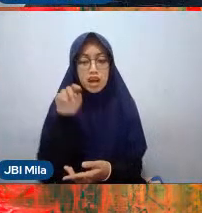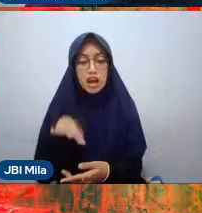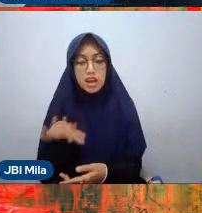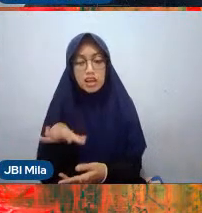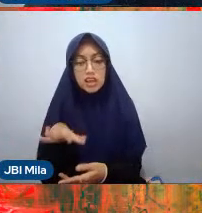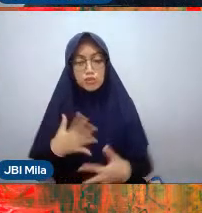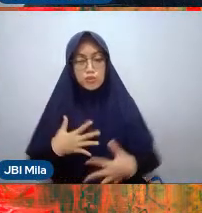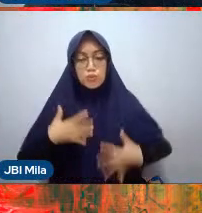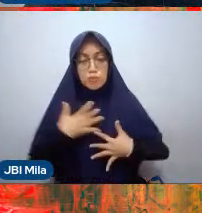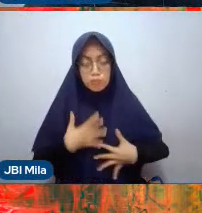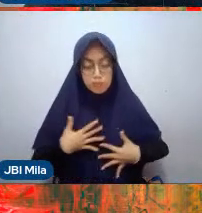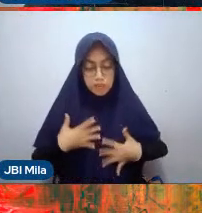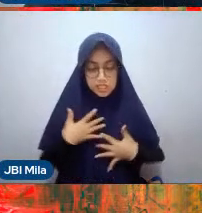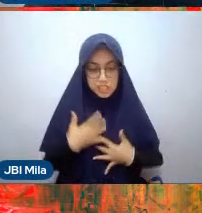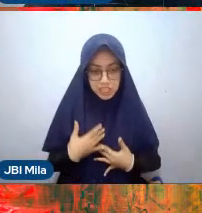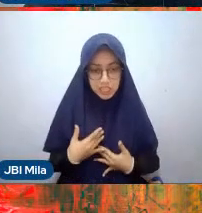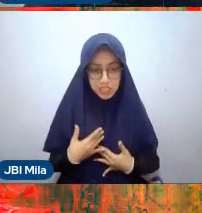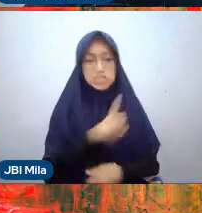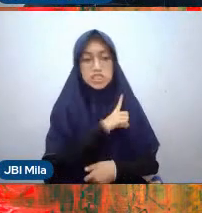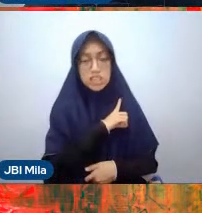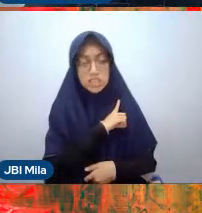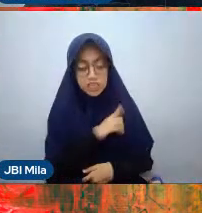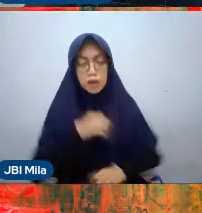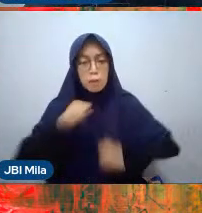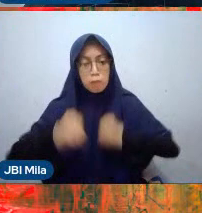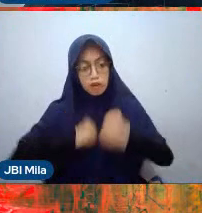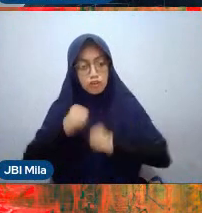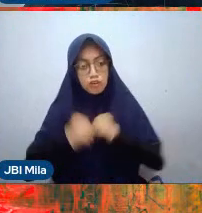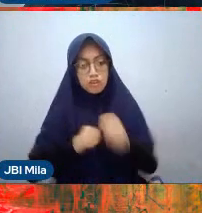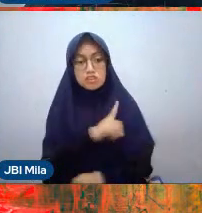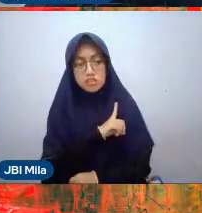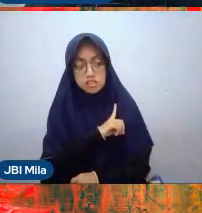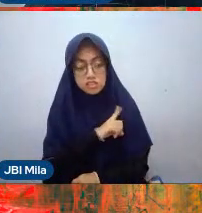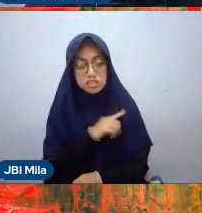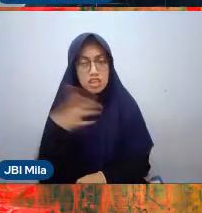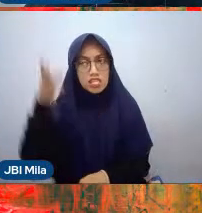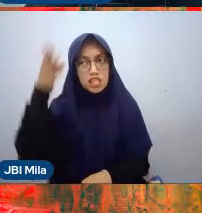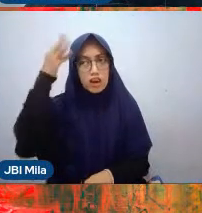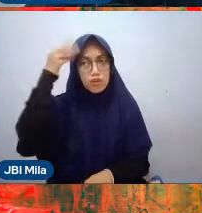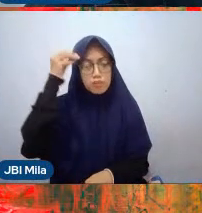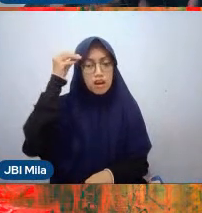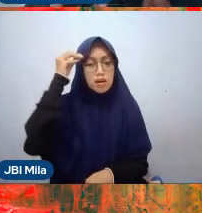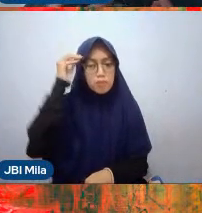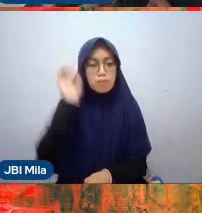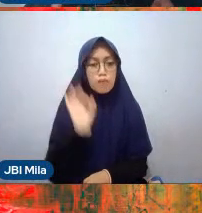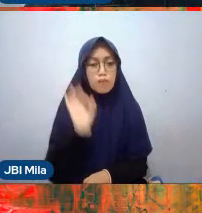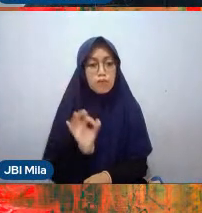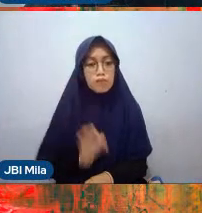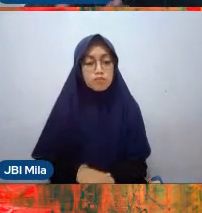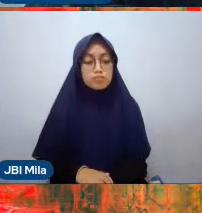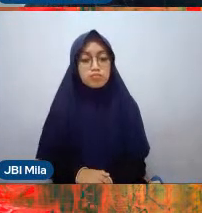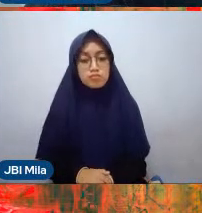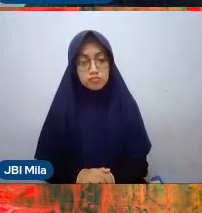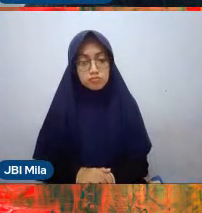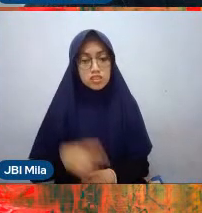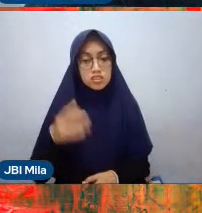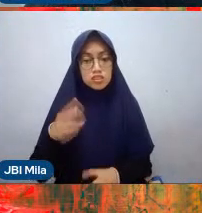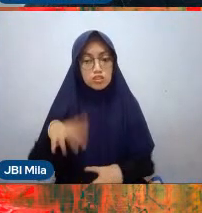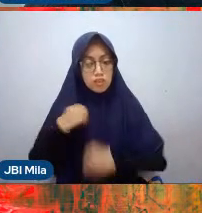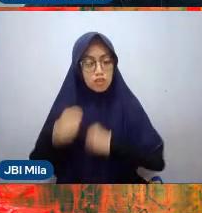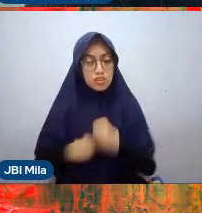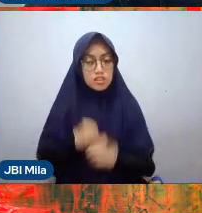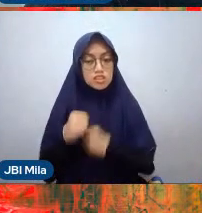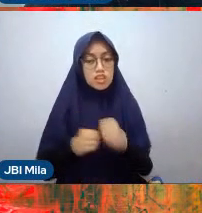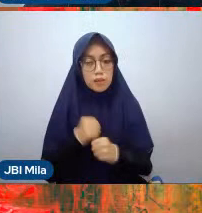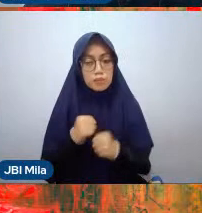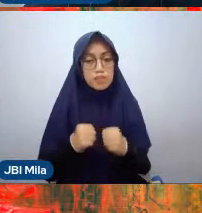merasakan. Jadi sosial drama ini bisa kita pakai buat mengajak anak tentang keterampilan sosial dan bagaimana